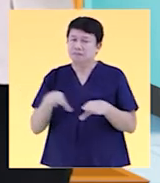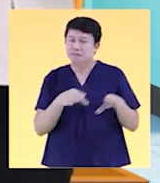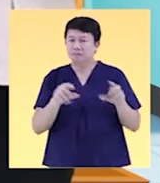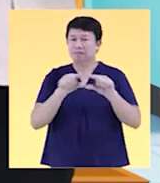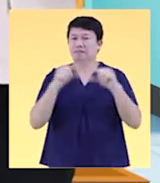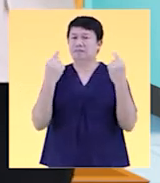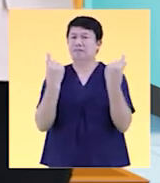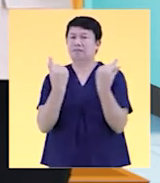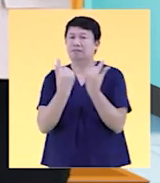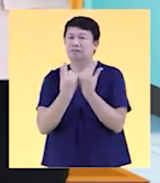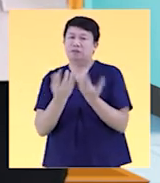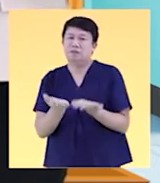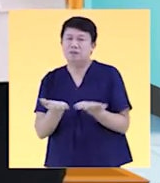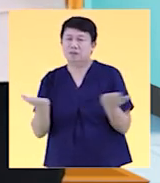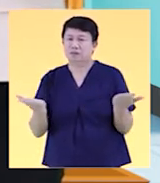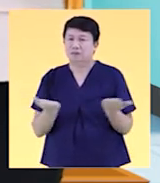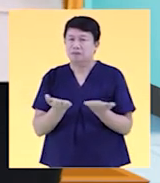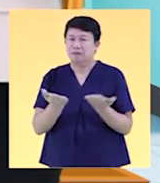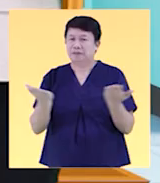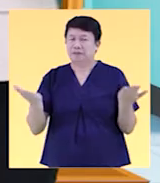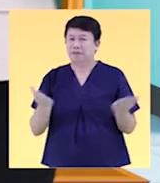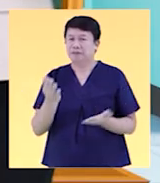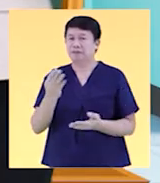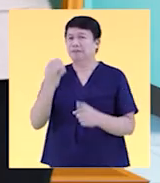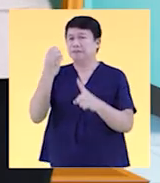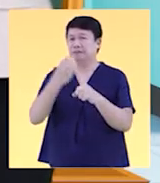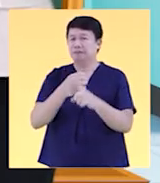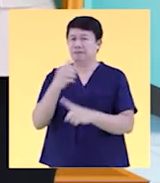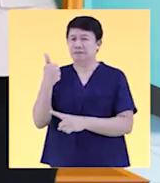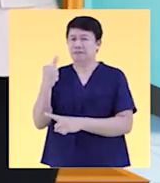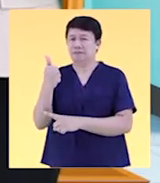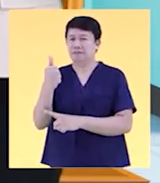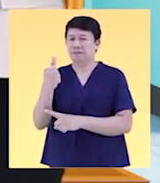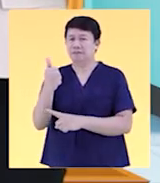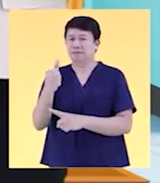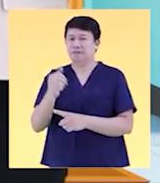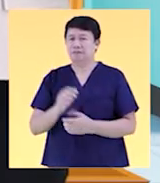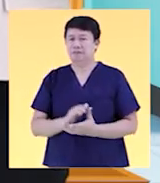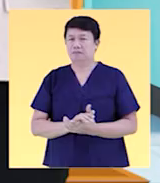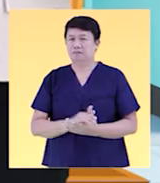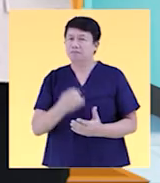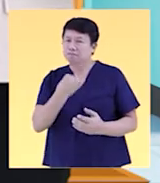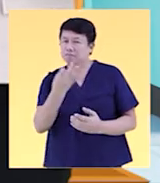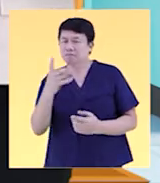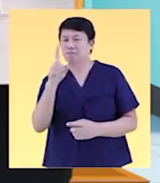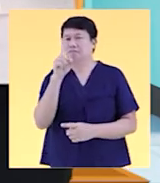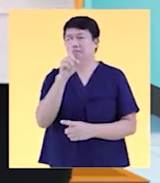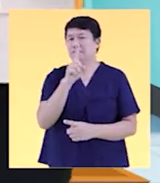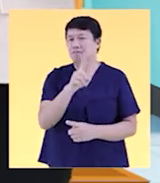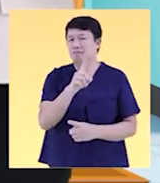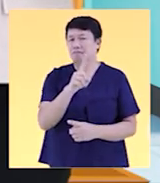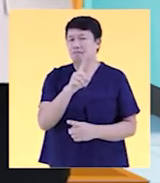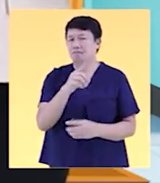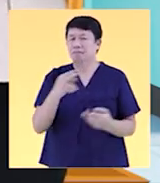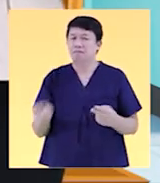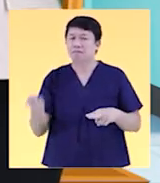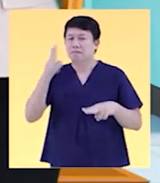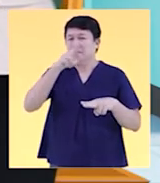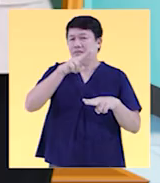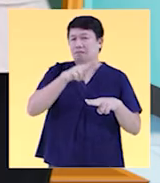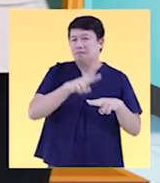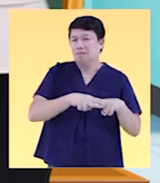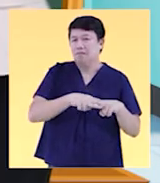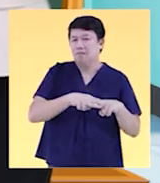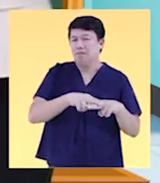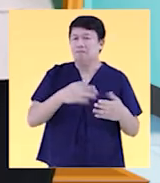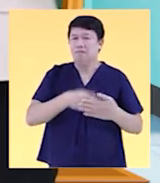ang regrouping, kung saan ang bawat 10 ay binibilang bilang isa at idinadagdag